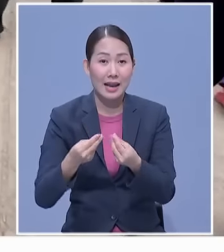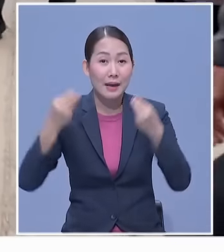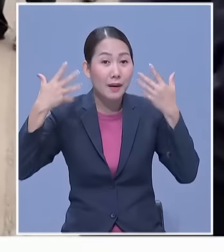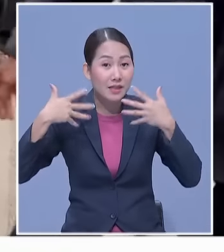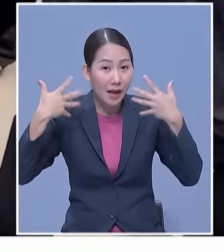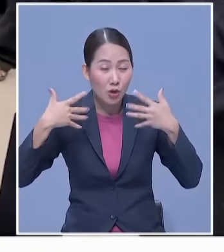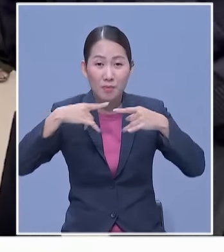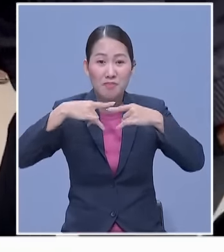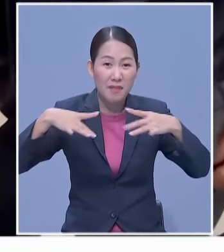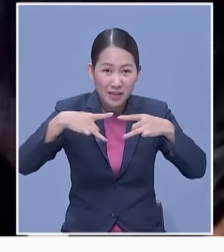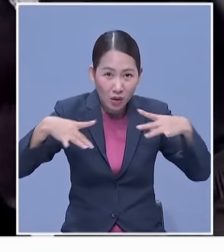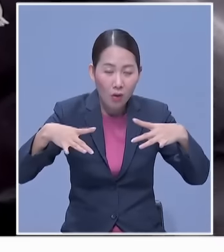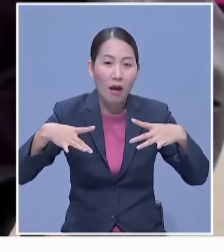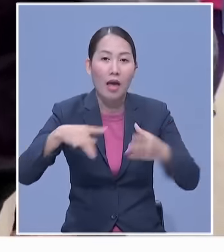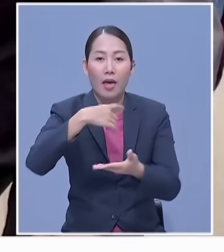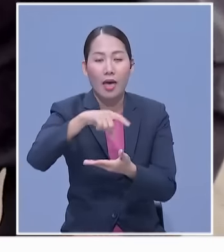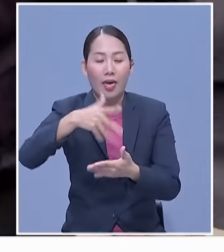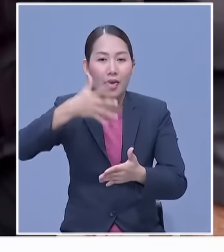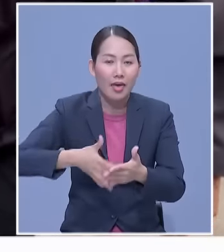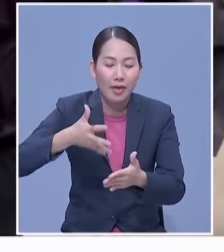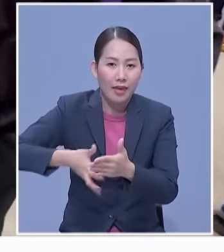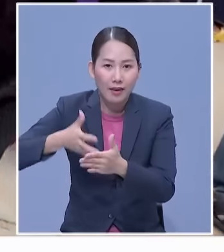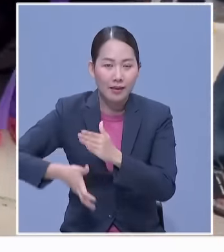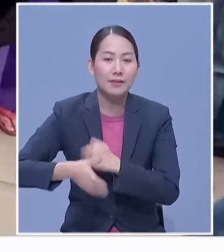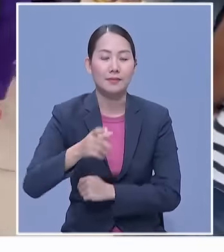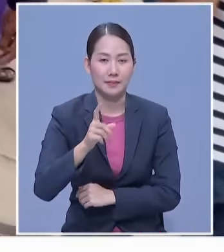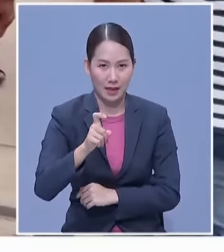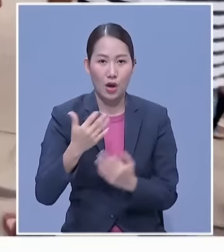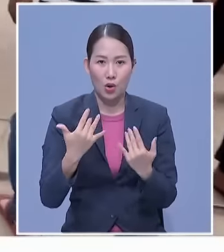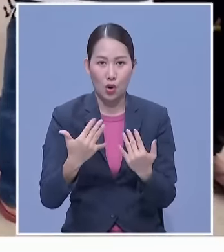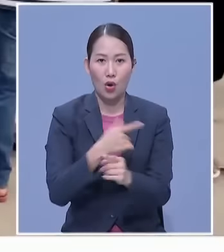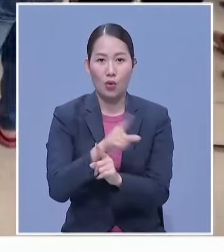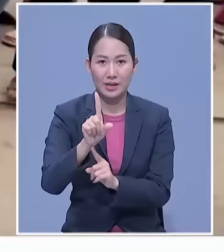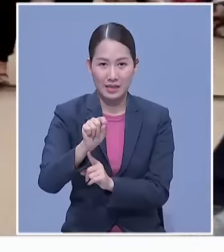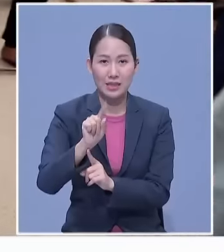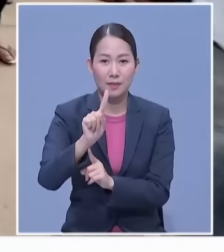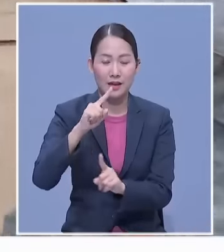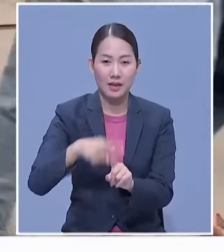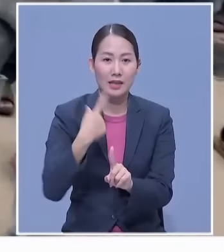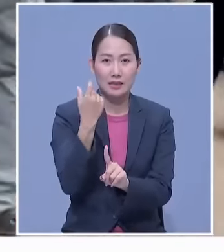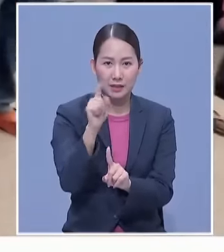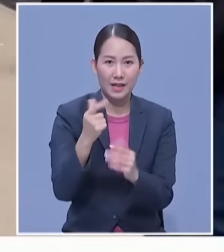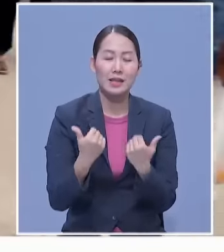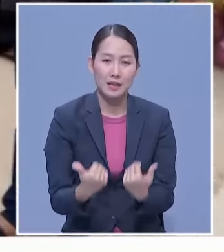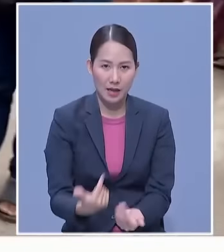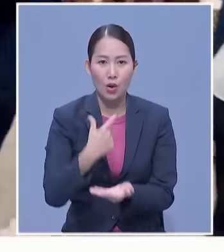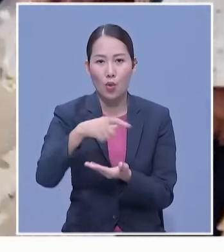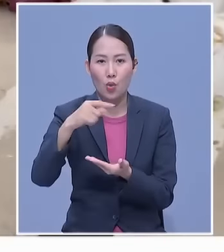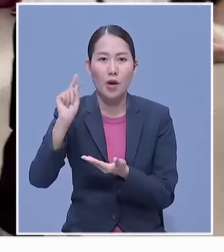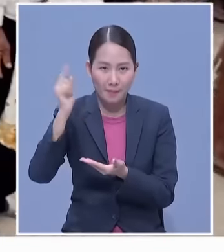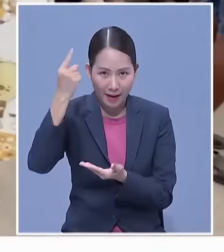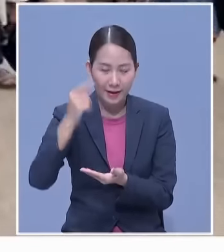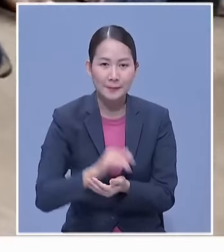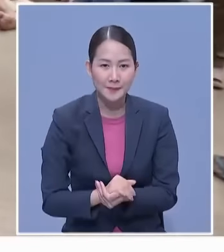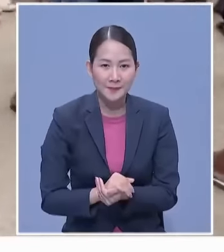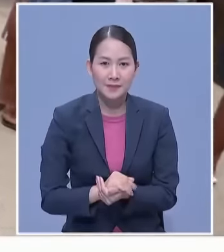รีบดำเนินการก่อน 21ธันวาคมนี้เพราะว่าการจ่ายรอบตกค้าง 3รอบเนี่ยจะมี 3 3วันใช่มั้ยอื